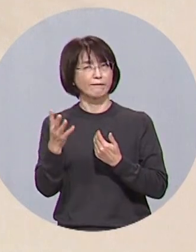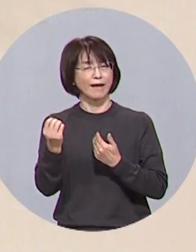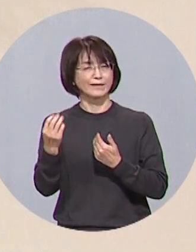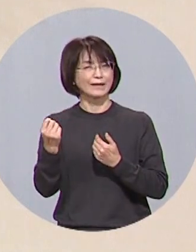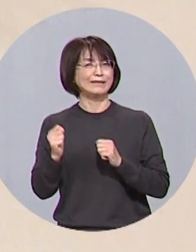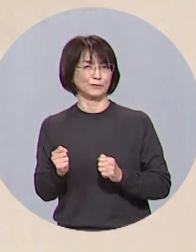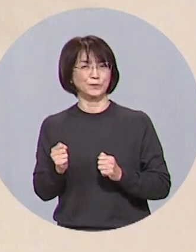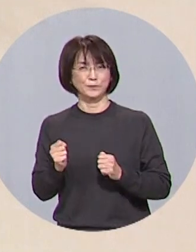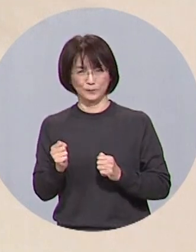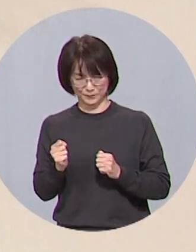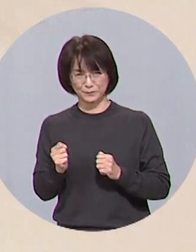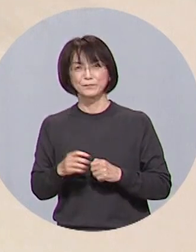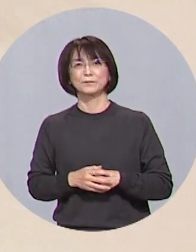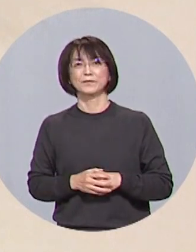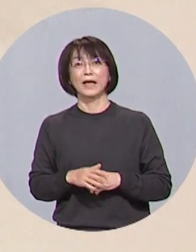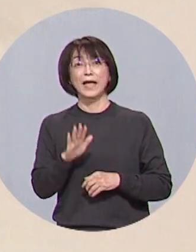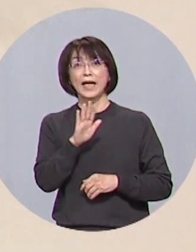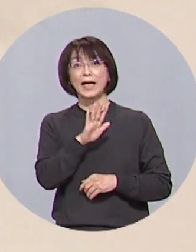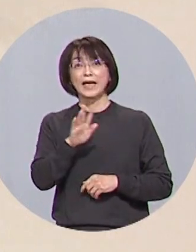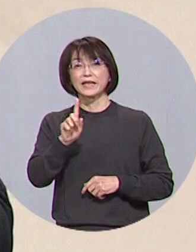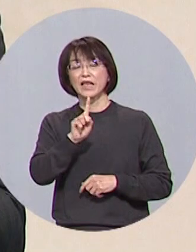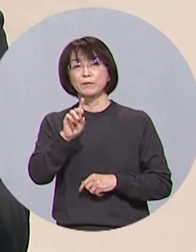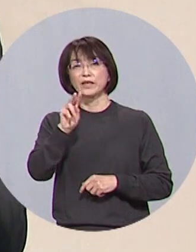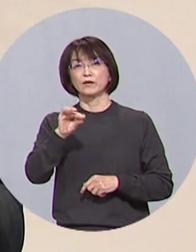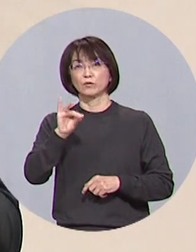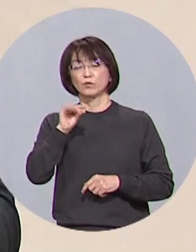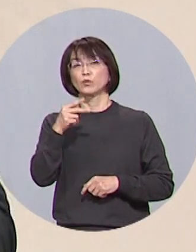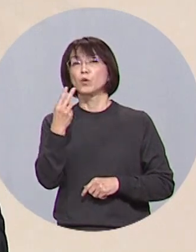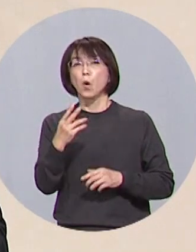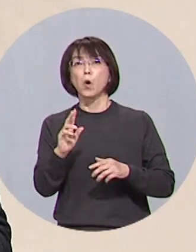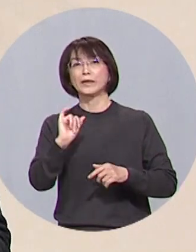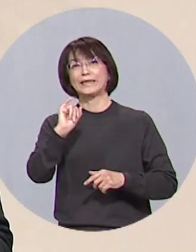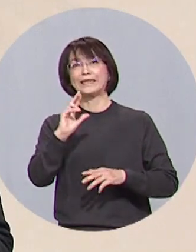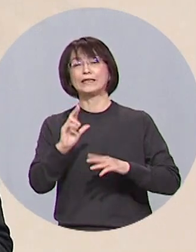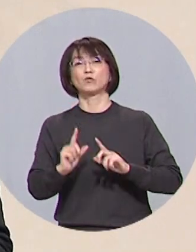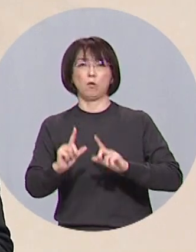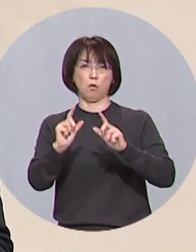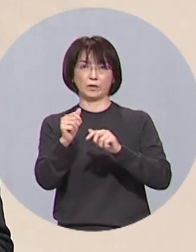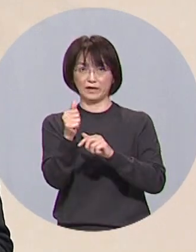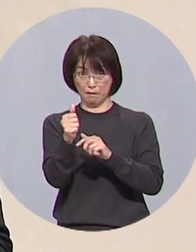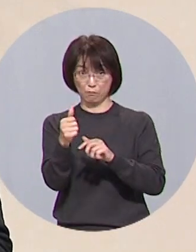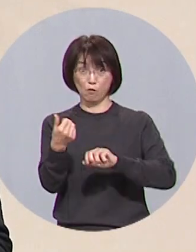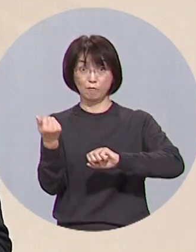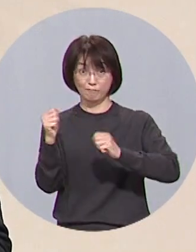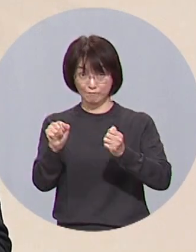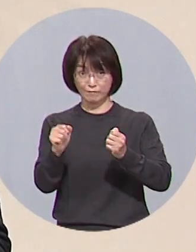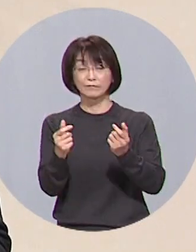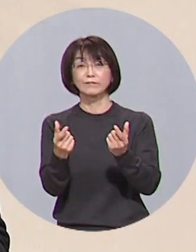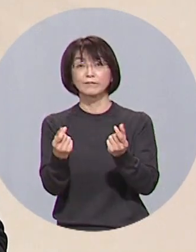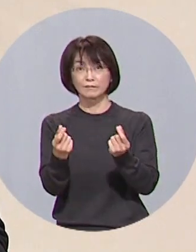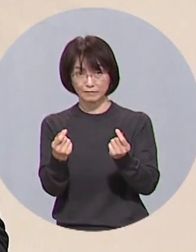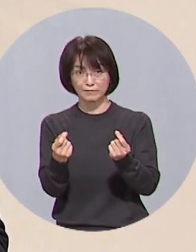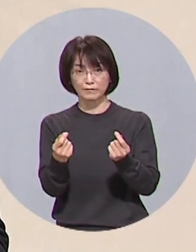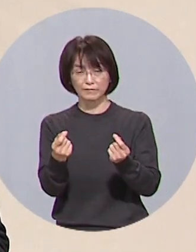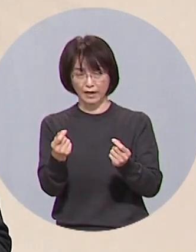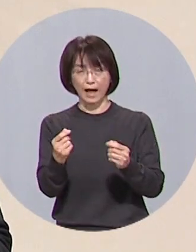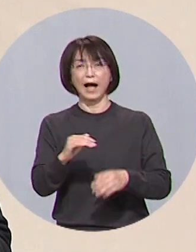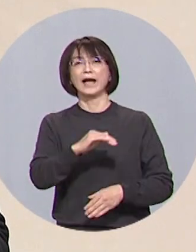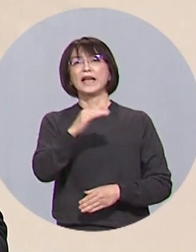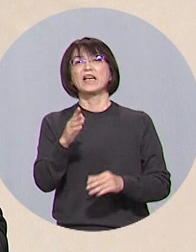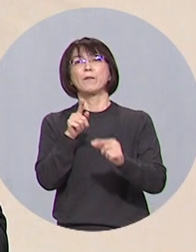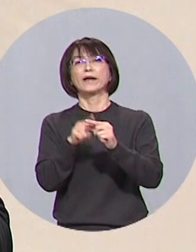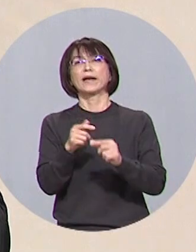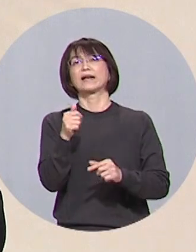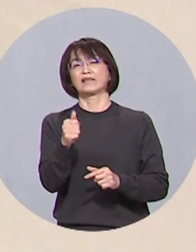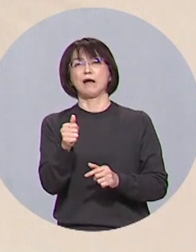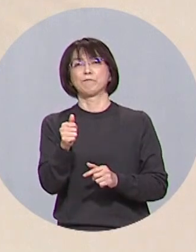よ、 うん、はい、ね、 デビッド伊藤さんとか確か あデビッドさんもいた、ね、 そう ですよ、デビッドさんもいたと山中さんもいたりとか、